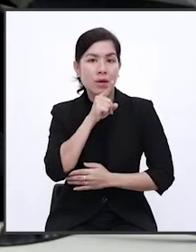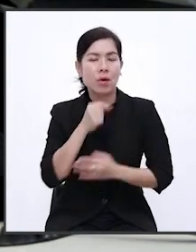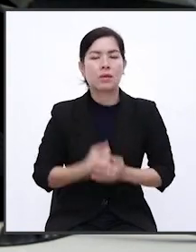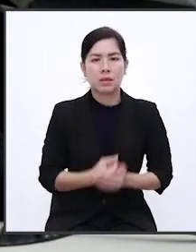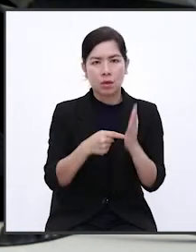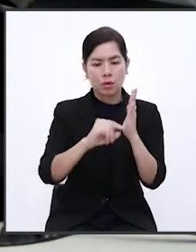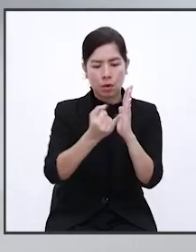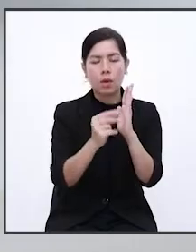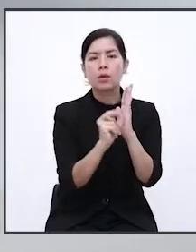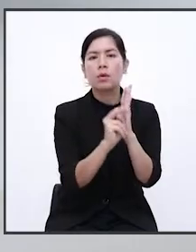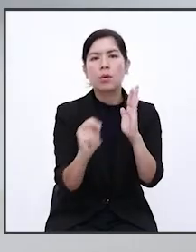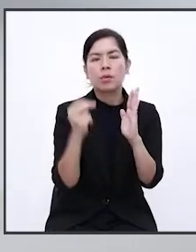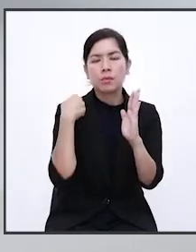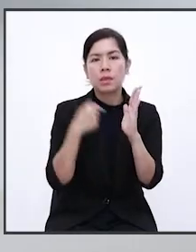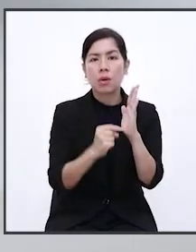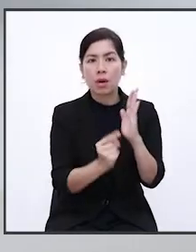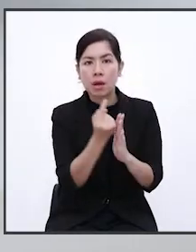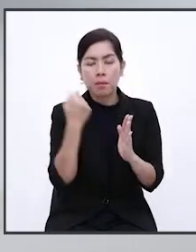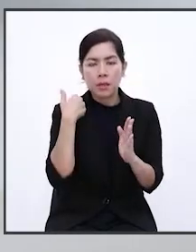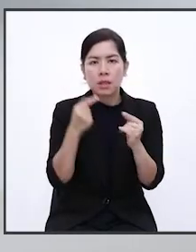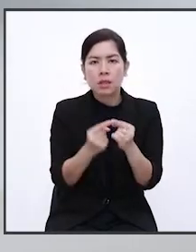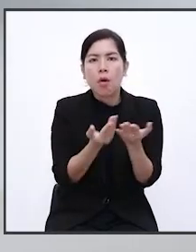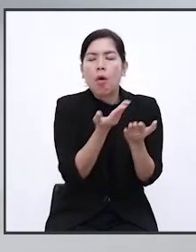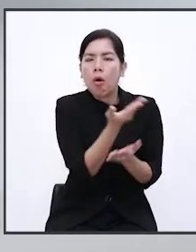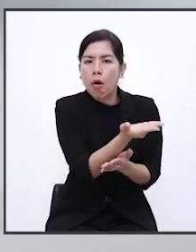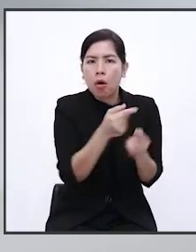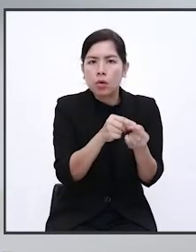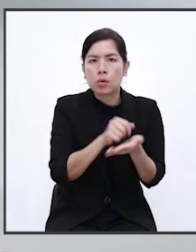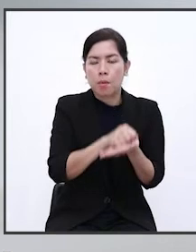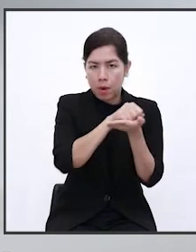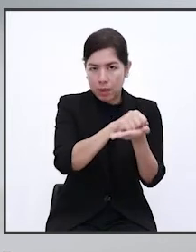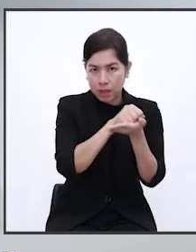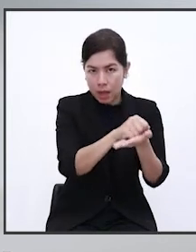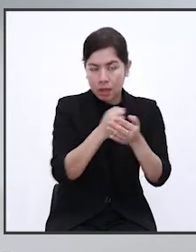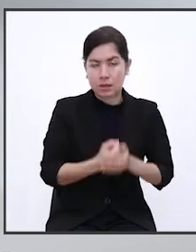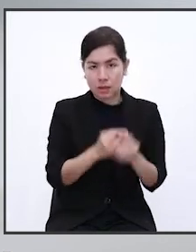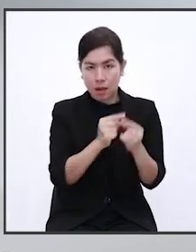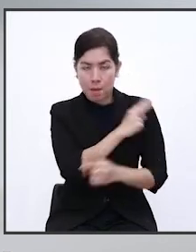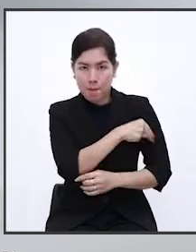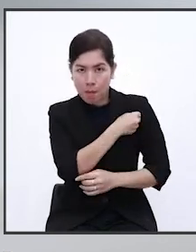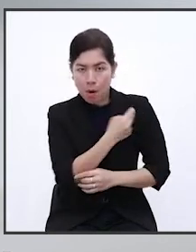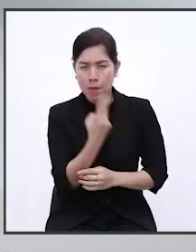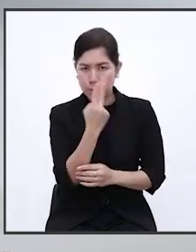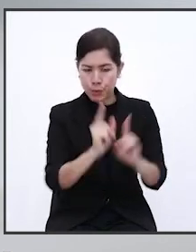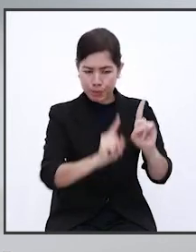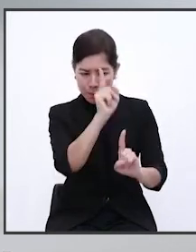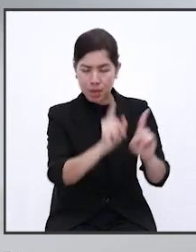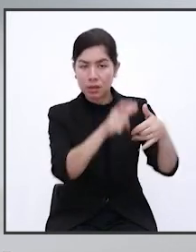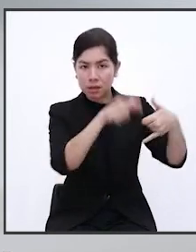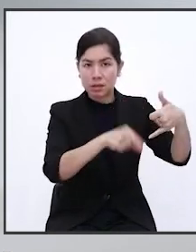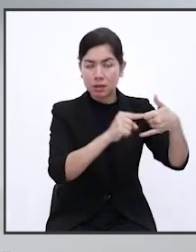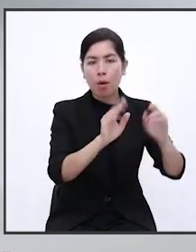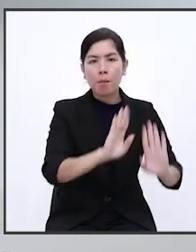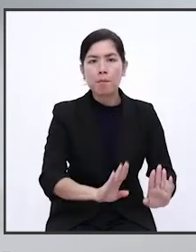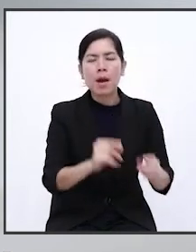ดนนทบุรีนะคะโดยขั้นต้นเนี่ยค่ะสามารถมารับบริการกับแพทย์ทางผู้ป่วยนอกเพื่อประเมินเบื้องต้นก่อนว่าคนไข้เหมาะสมสำหรับการใ